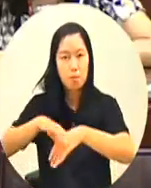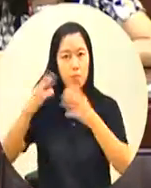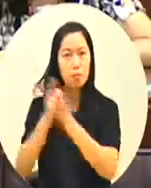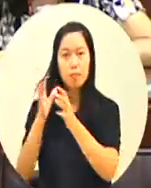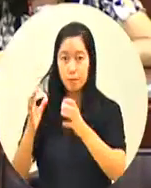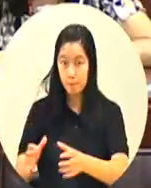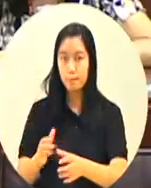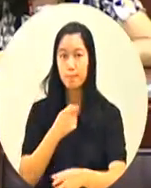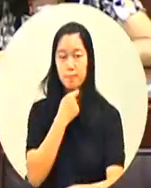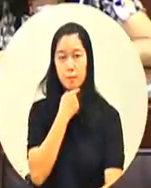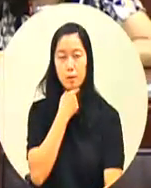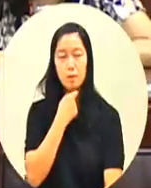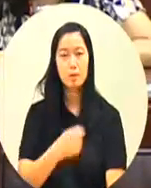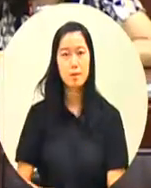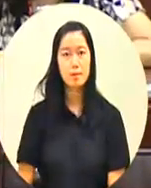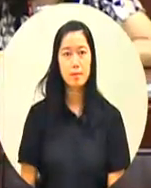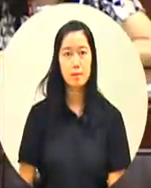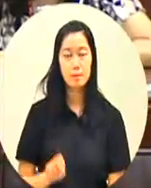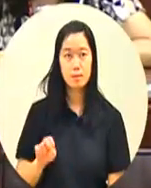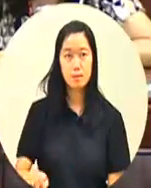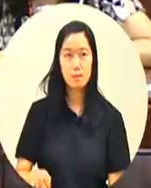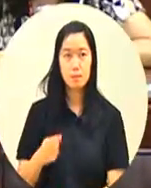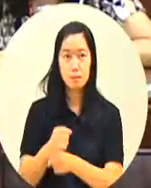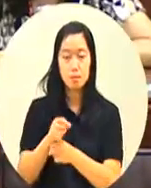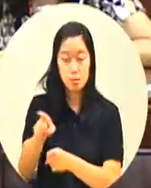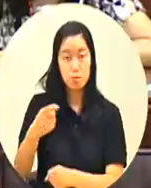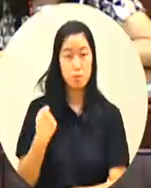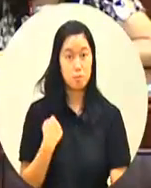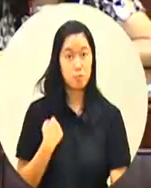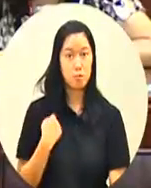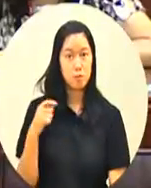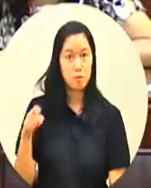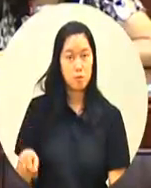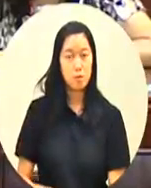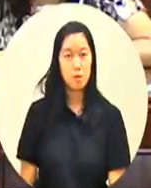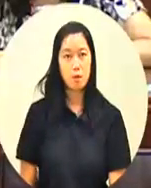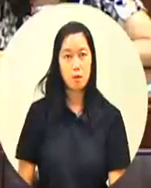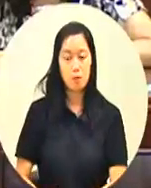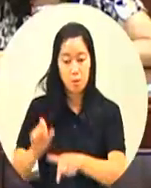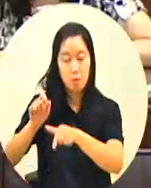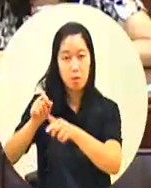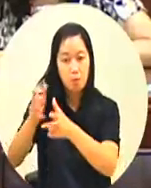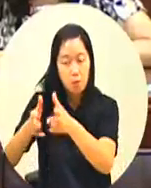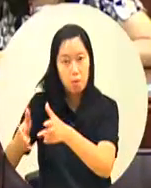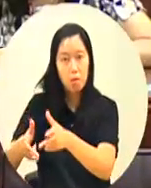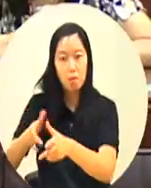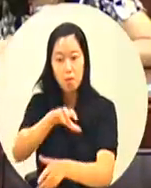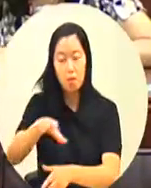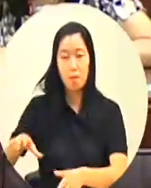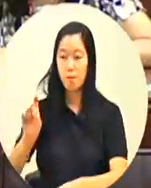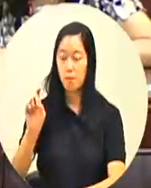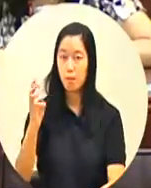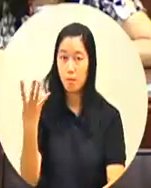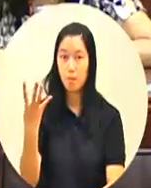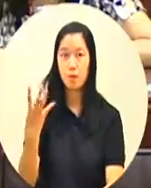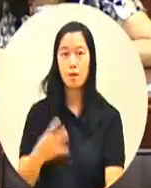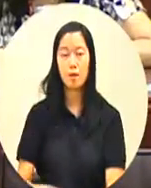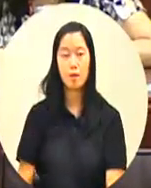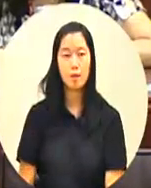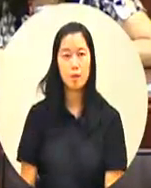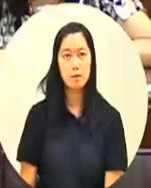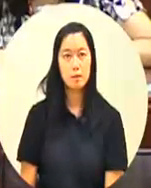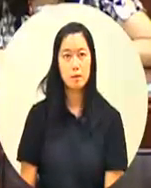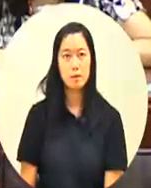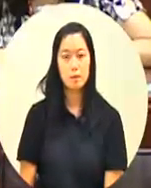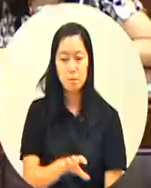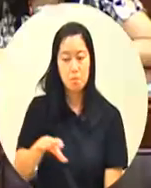实透过维护管理报告的精进，其实你也看得出来，这些厂不同，又有14个厂，不同的厂各